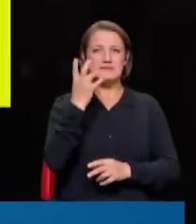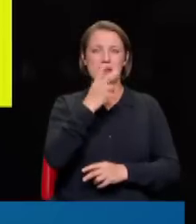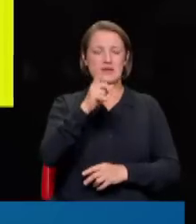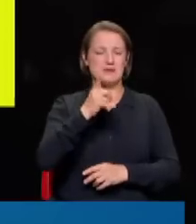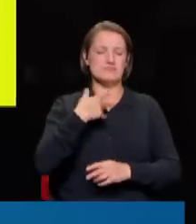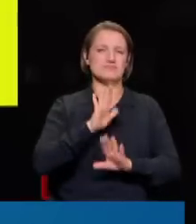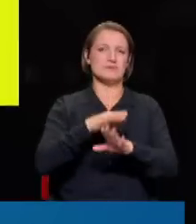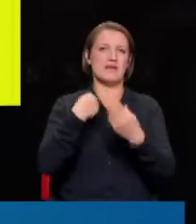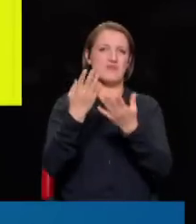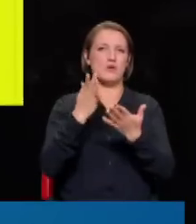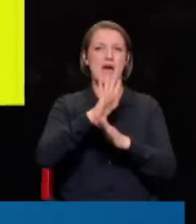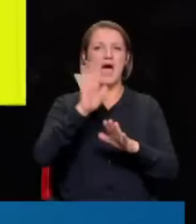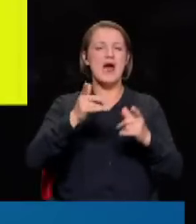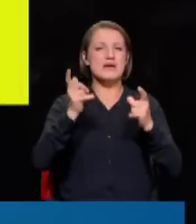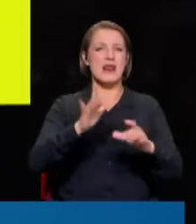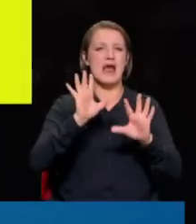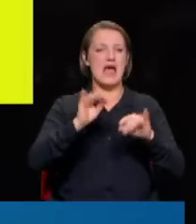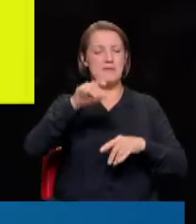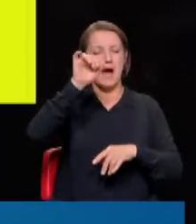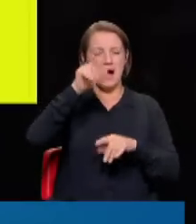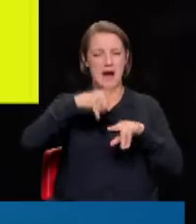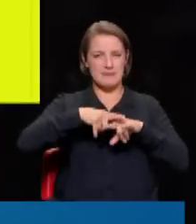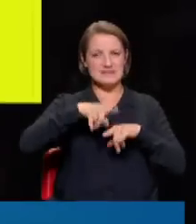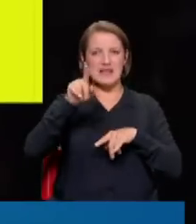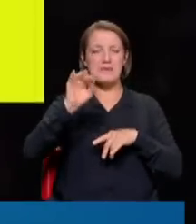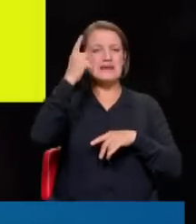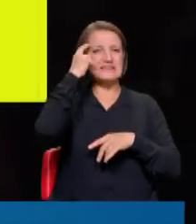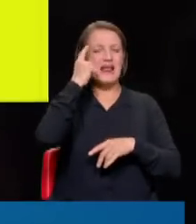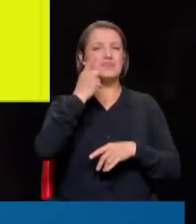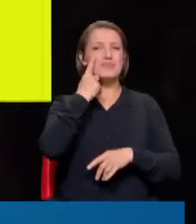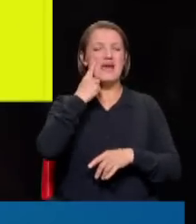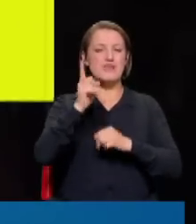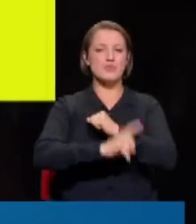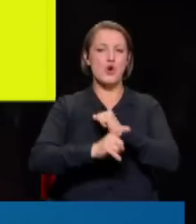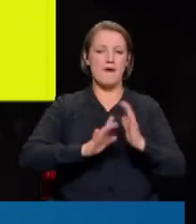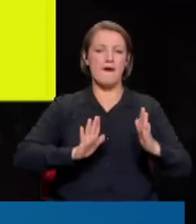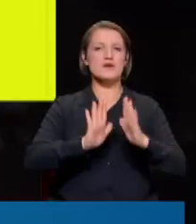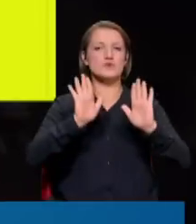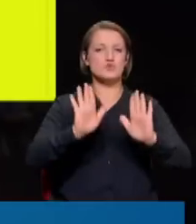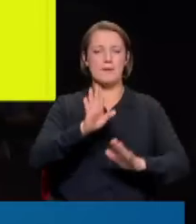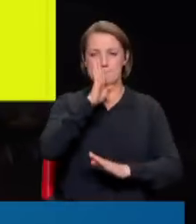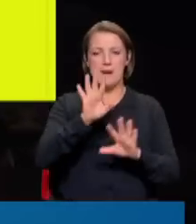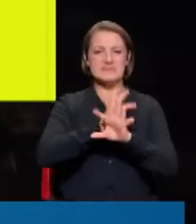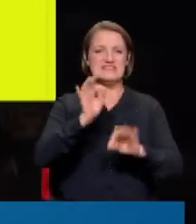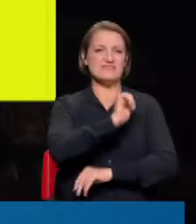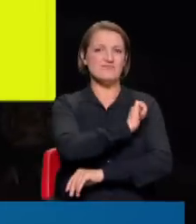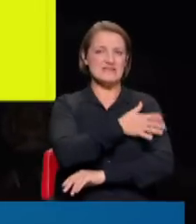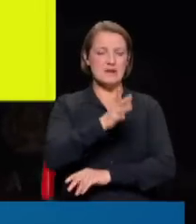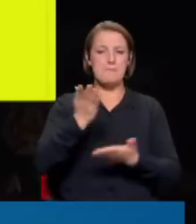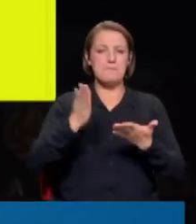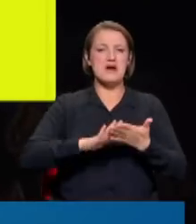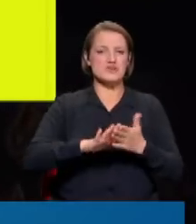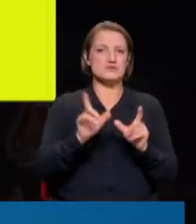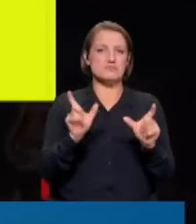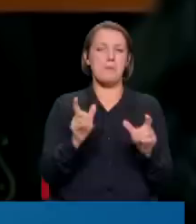duygularımı iletiyorum her mecrada hem Hamas'ın hem İsrail'in devlet terörünün karşısında durmaya bağımsız Filistin ve barışı